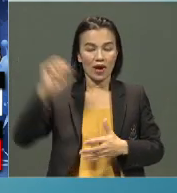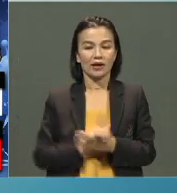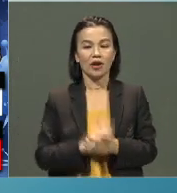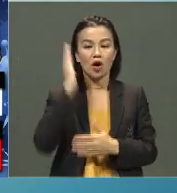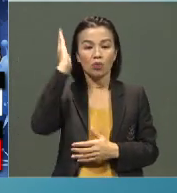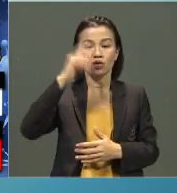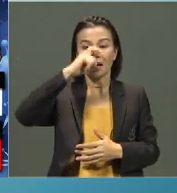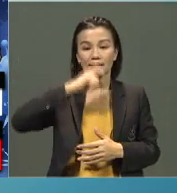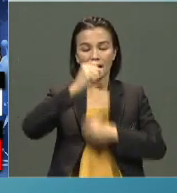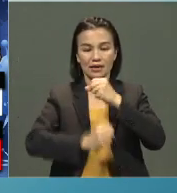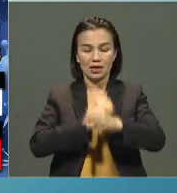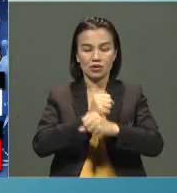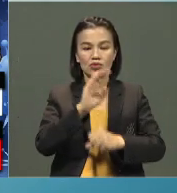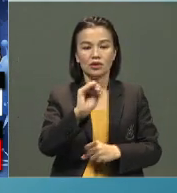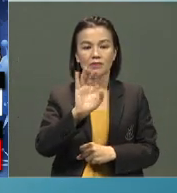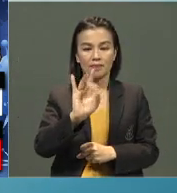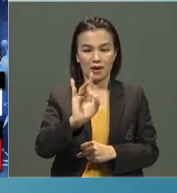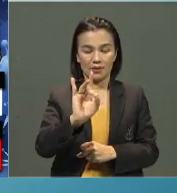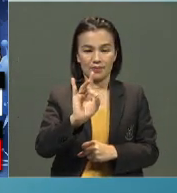ครับเป็นผู้ที่มาจากประเทศคูเวตนะครับเป็นชายไทยอายุ48